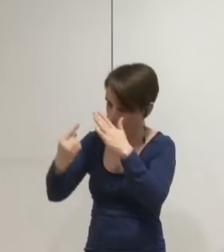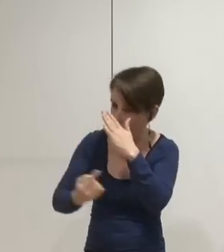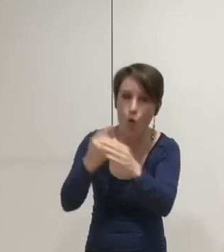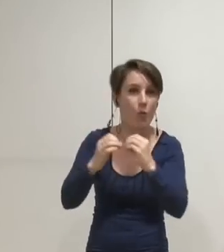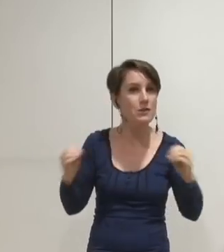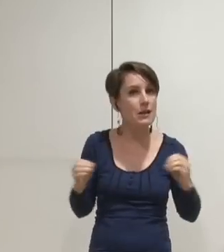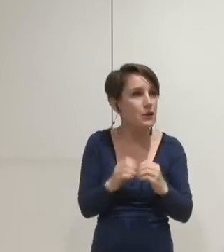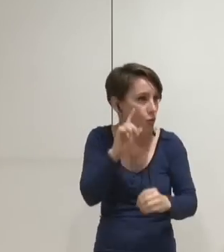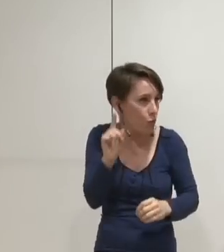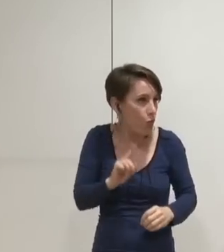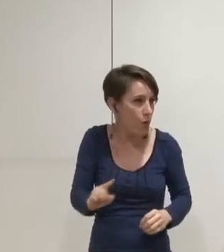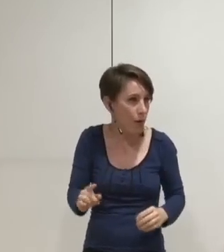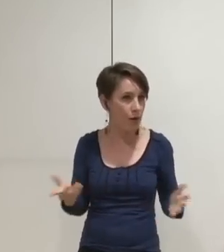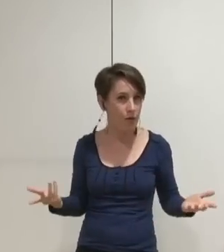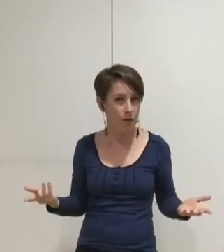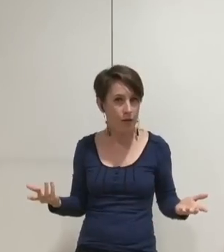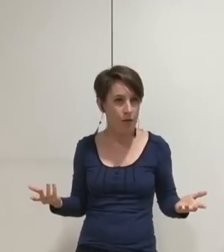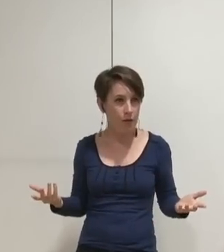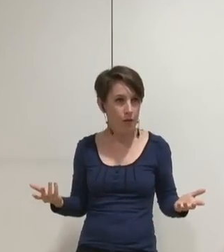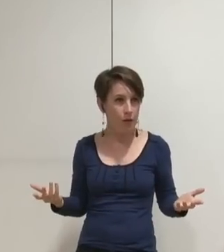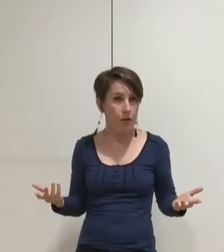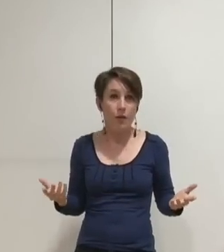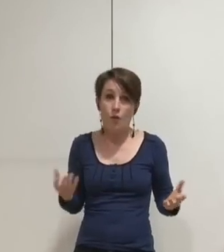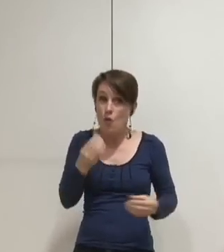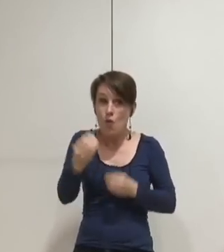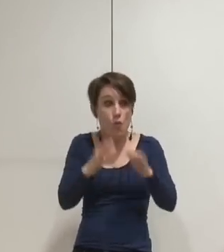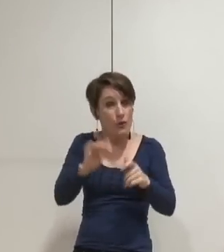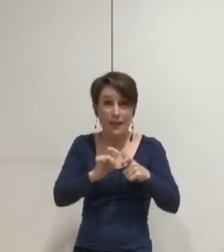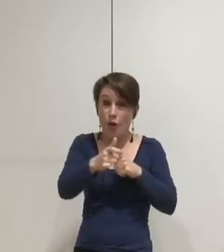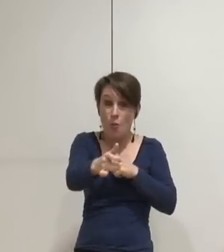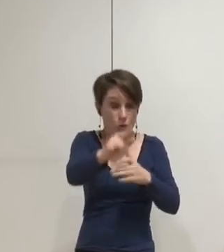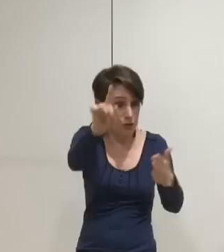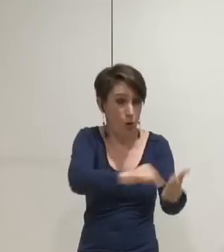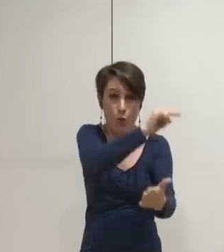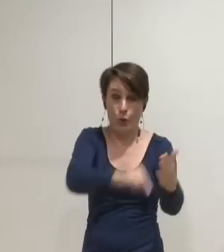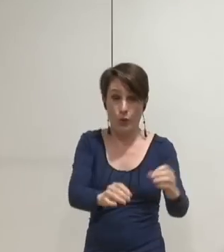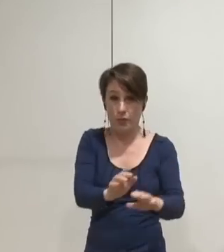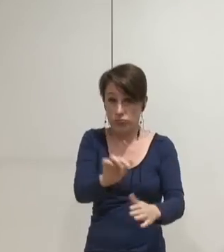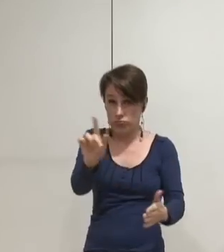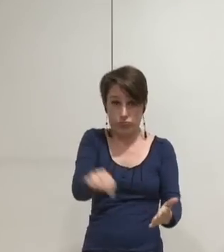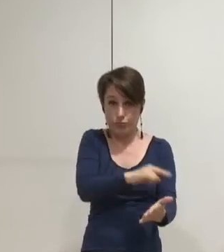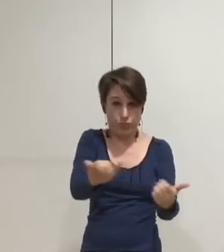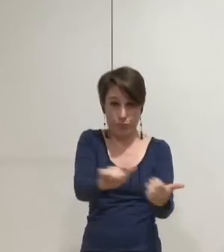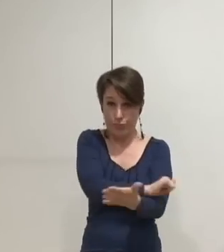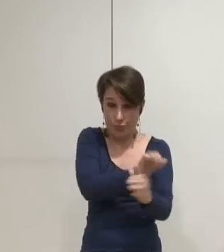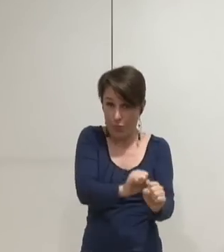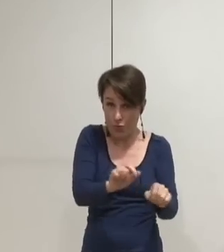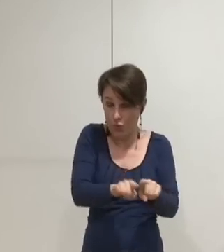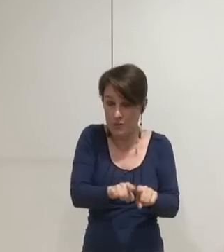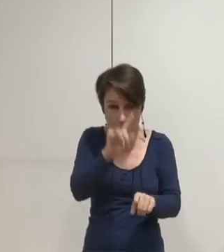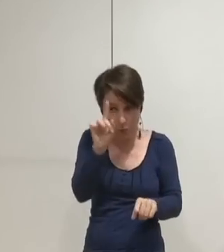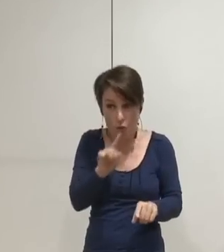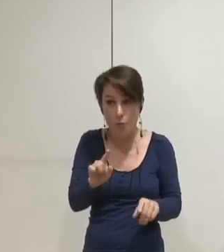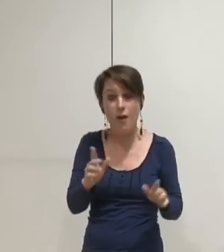voire même pourrait mettre un terme à cette procédure puisque il nous a été indiqué par certains que le choix